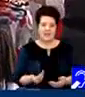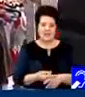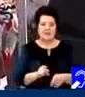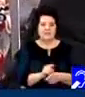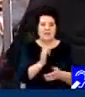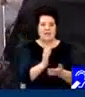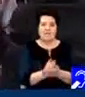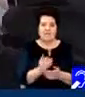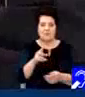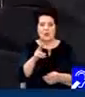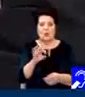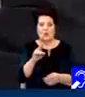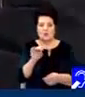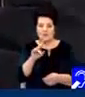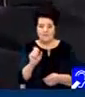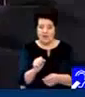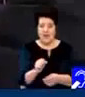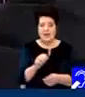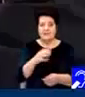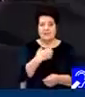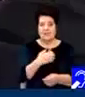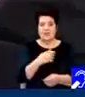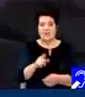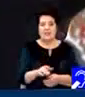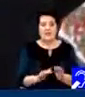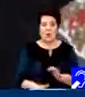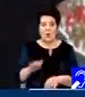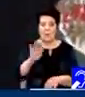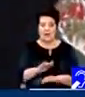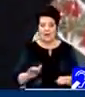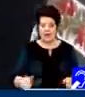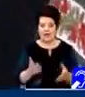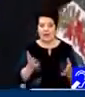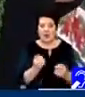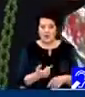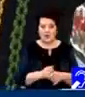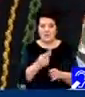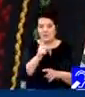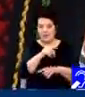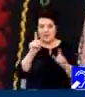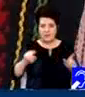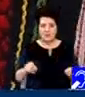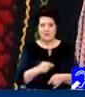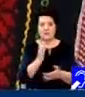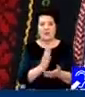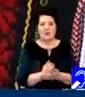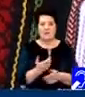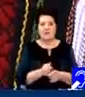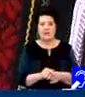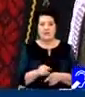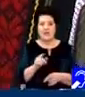Elena Gore din Lozova Strășeni a învățat a țese încă din copilărie de la mama sa, iar prima catrință începe să o realizeze